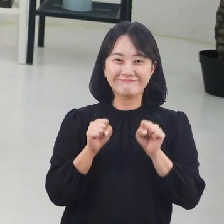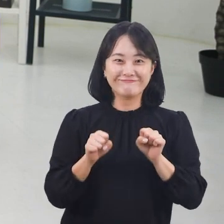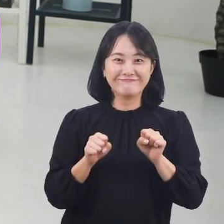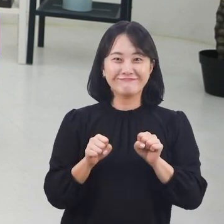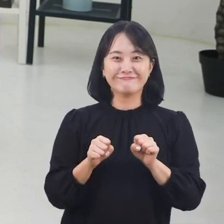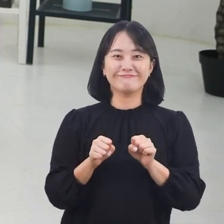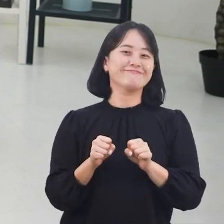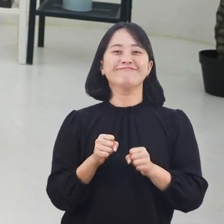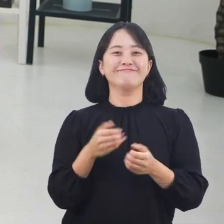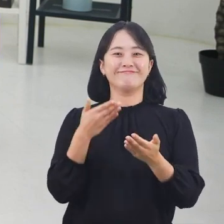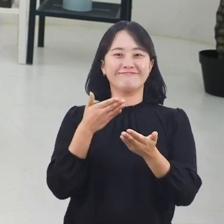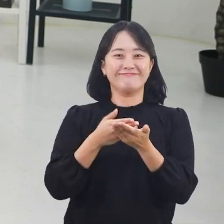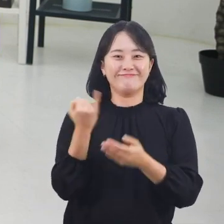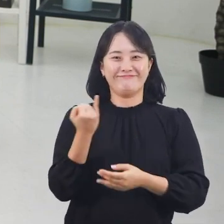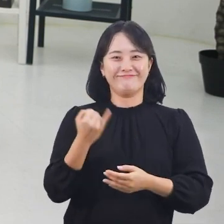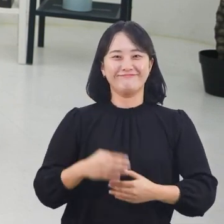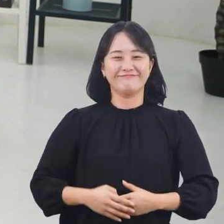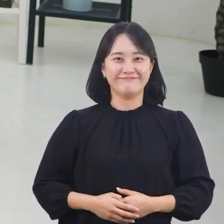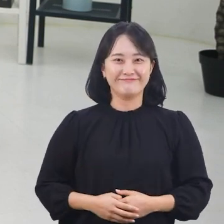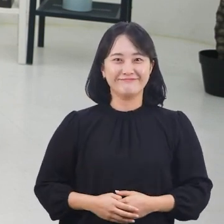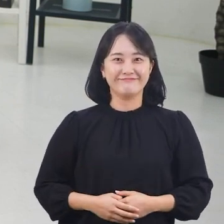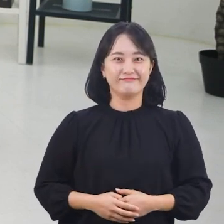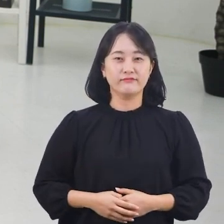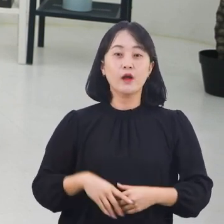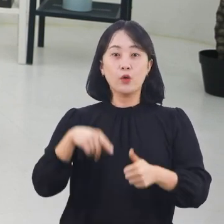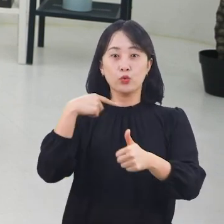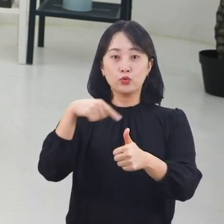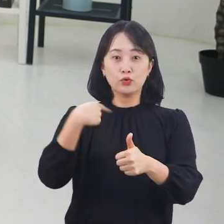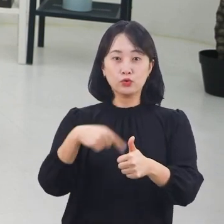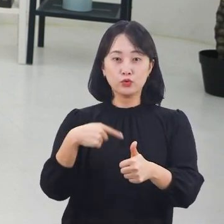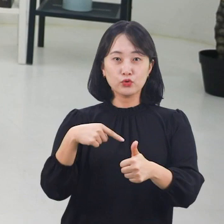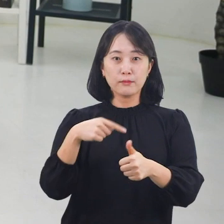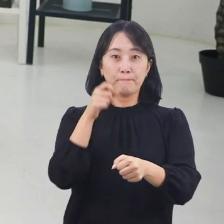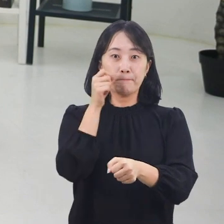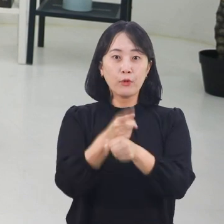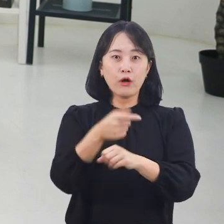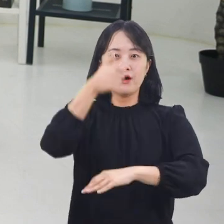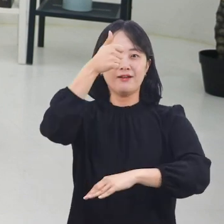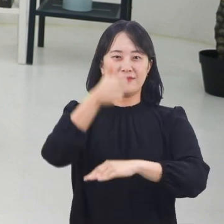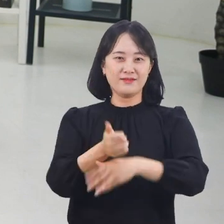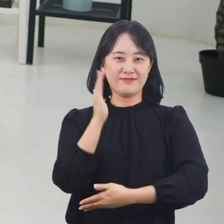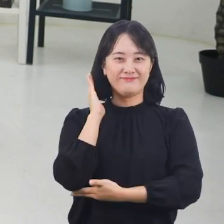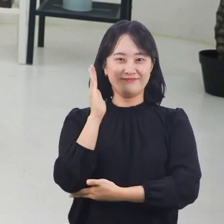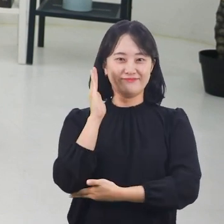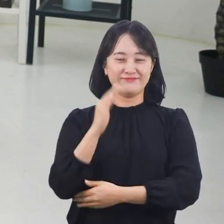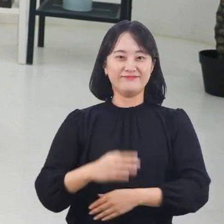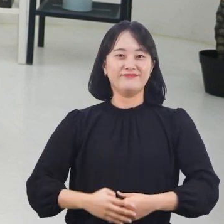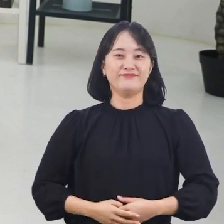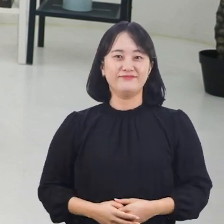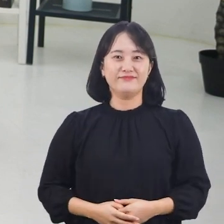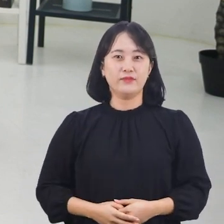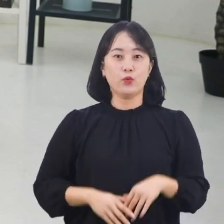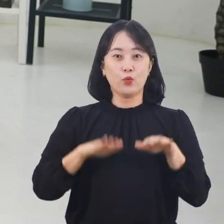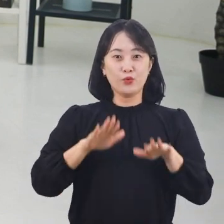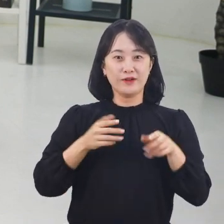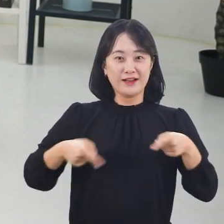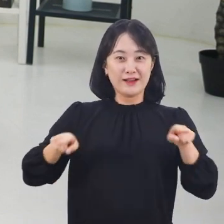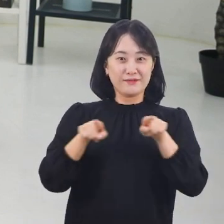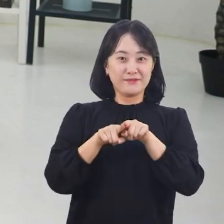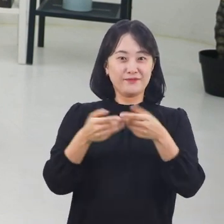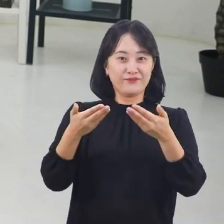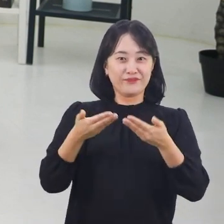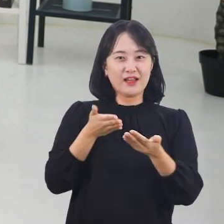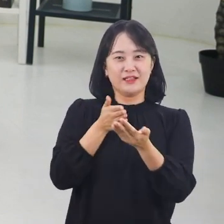안녕하세요. 박재슬입니다. 장애포괄적 세계시민교육 벌써 마지막 시간입니다. 오늘 저희와 함께